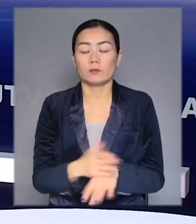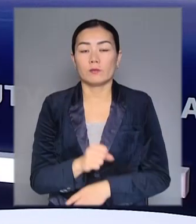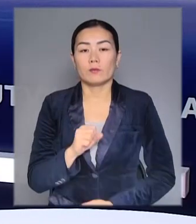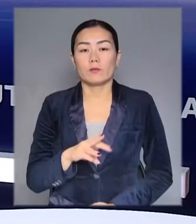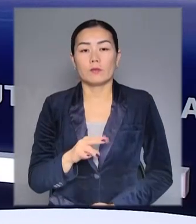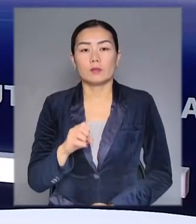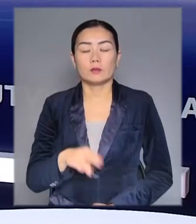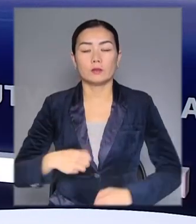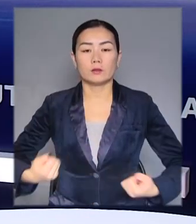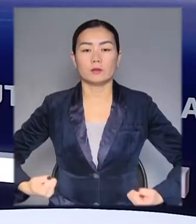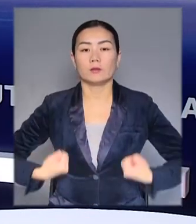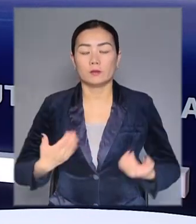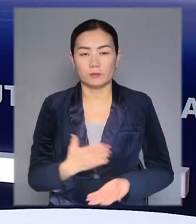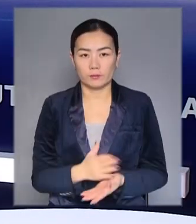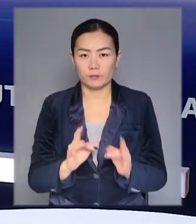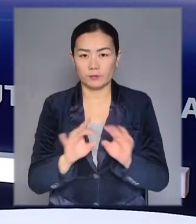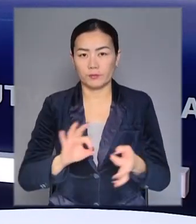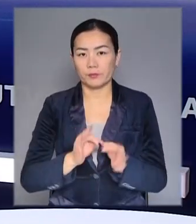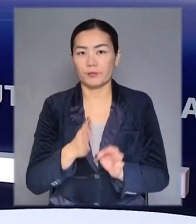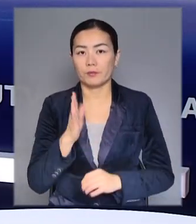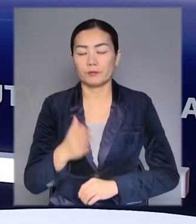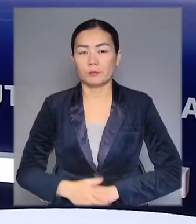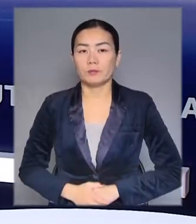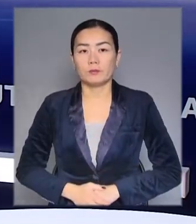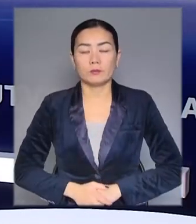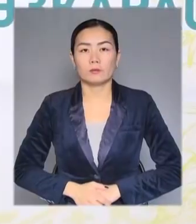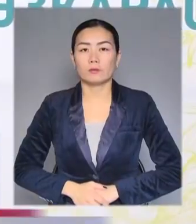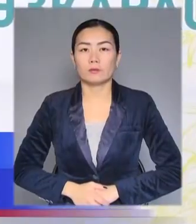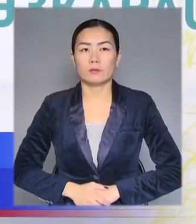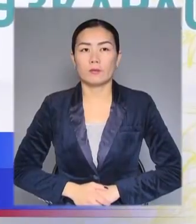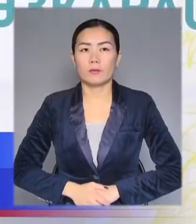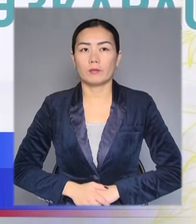Аманат партиясы қолдау білдіріп отыр. Ақмарал Бесенбайдың сюжетінде.